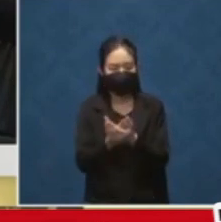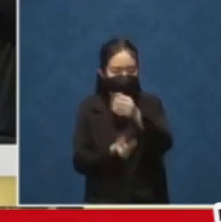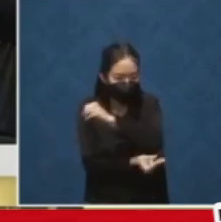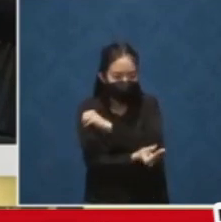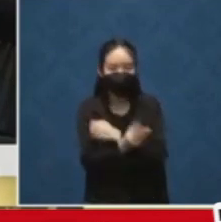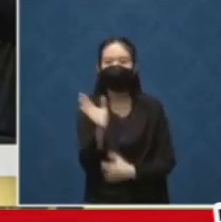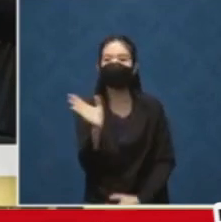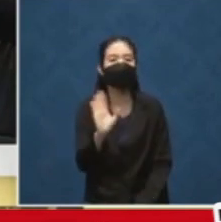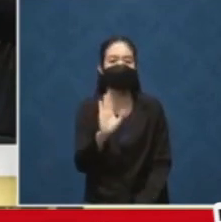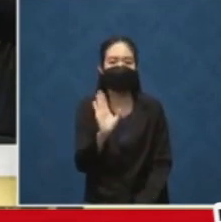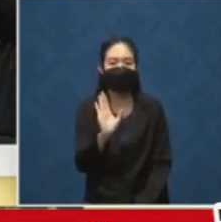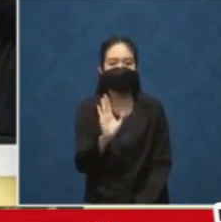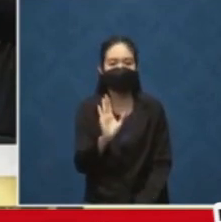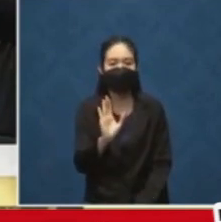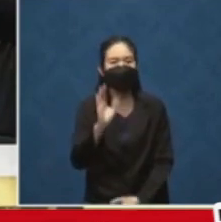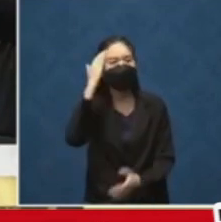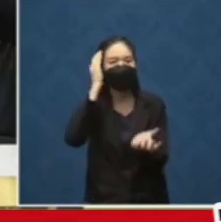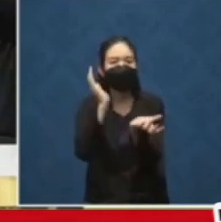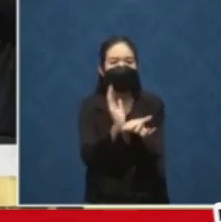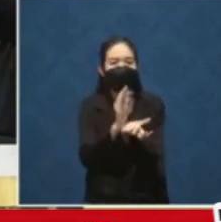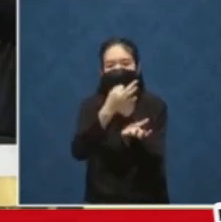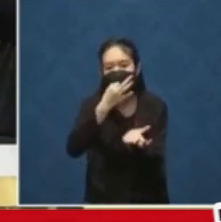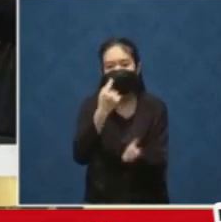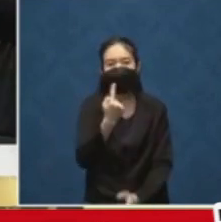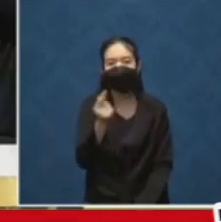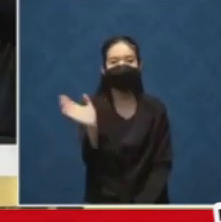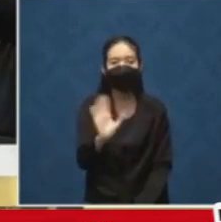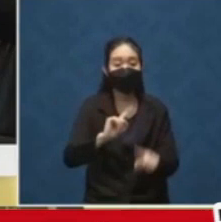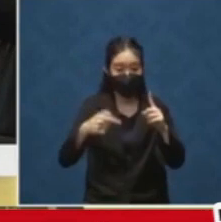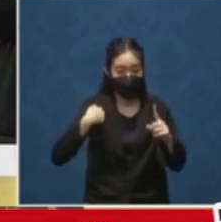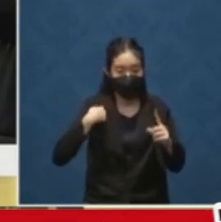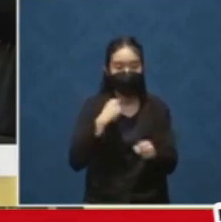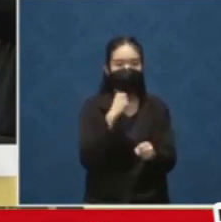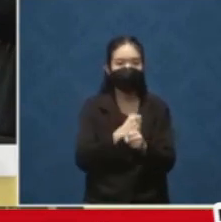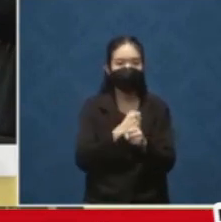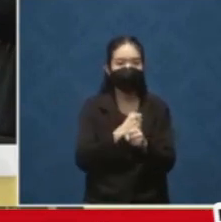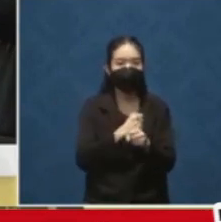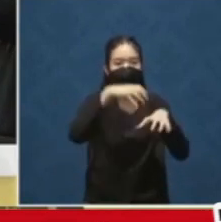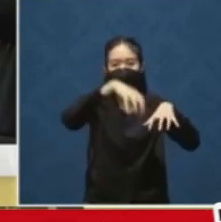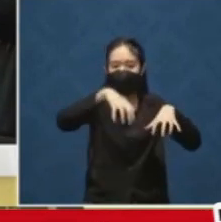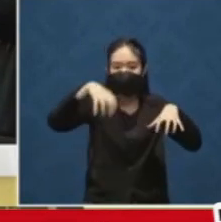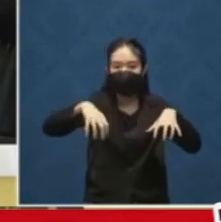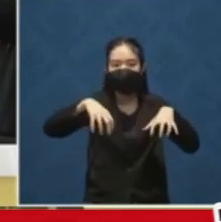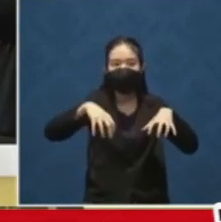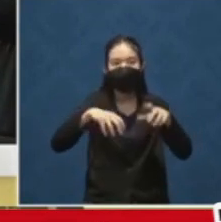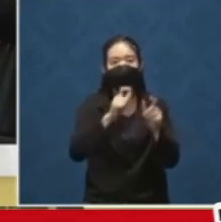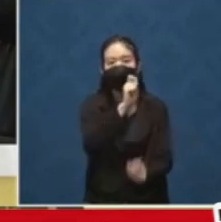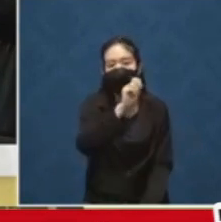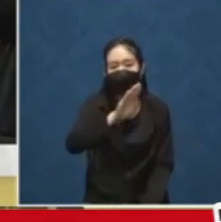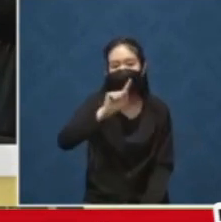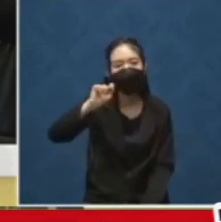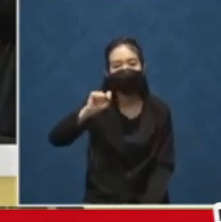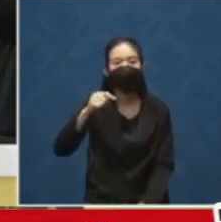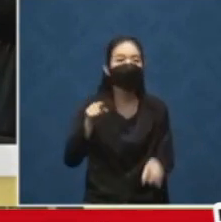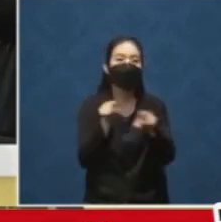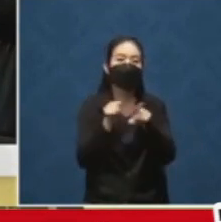ไม่ใช่ได้มาเพราะจ่ายเงินมันไม่มีแต่ตำรวจเหครัท้องถินก็แรงนี่ danger bah tor tip haัไยมาพ